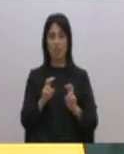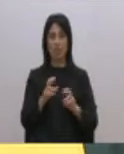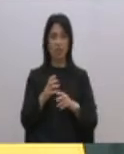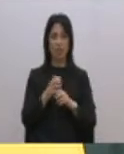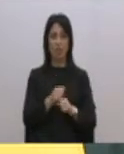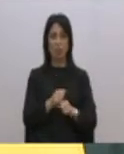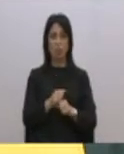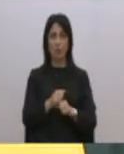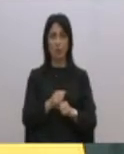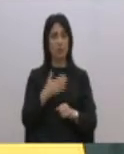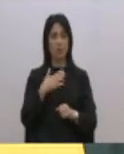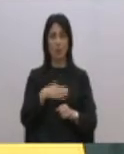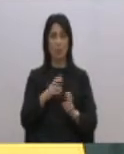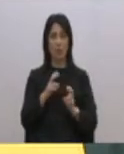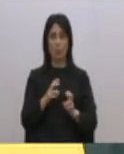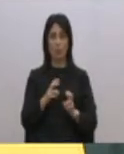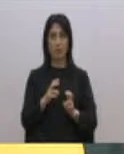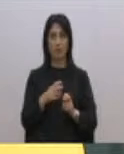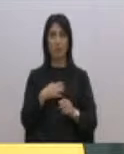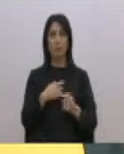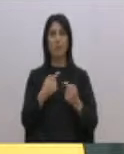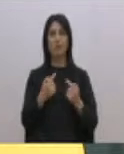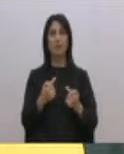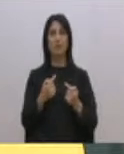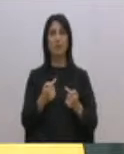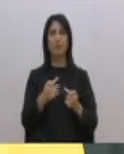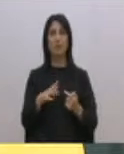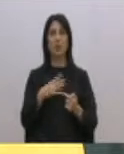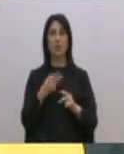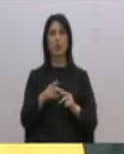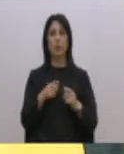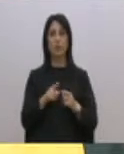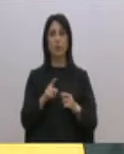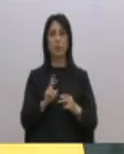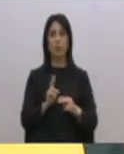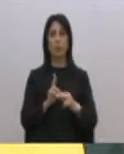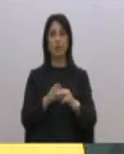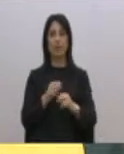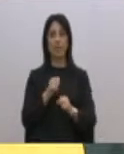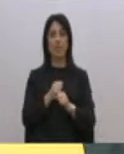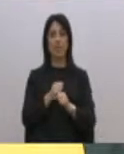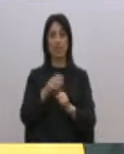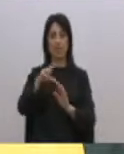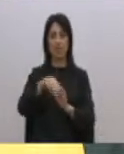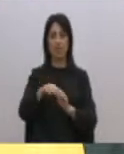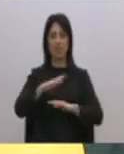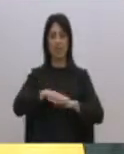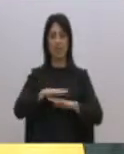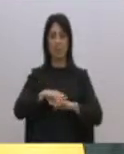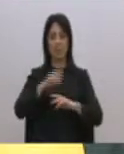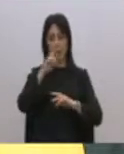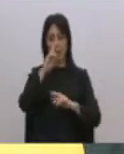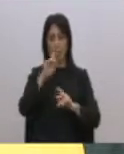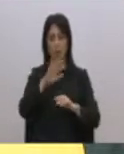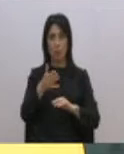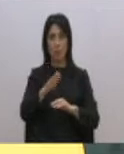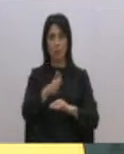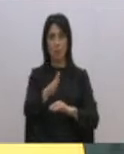შეზღუდვა საკმაოდ მნიშვნელოვანი იყოს იმ კუთხით, რომ პრევენცია მოახდინოთ შიდა დისციპლინური გადაცდომების.